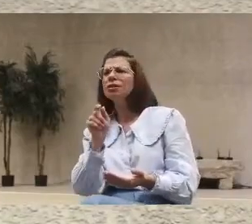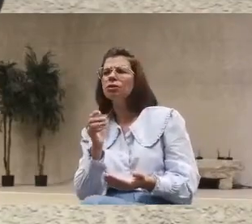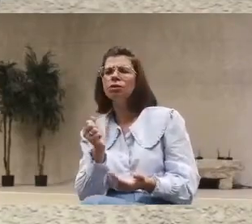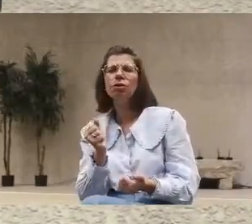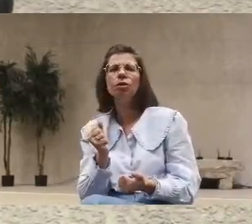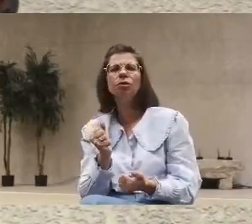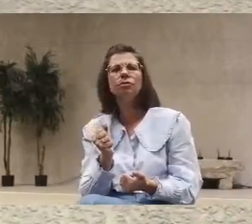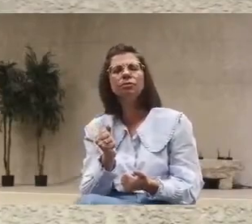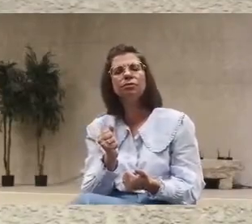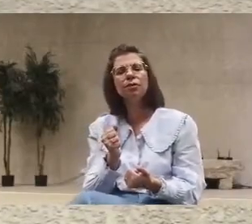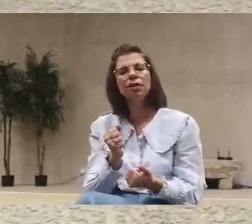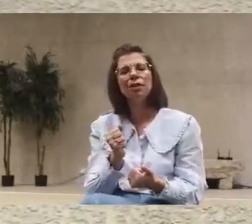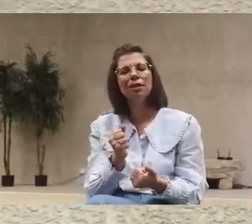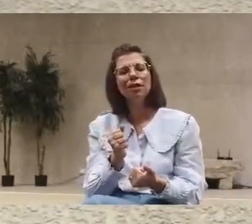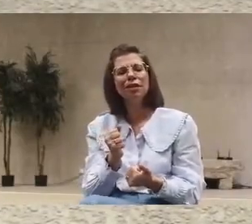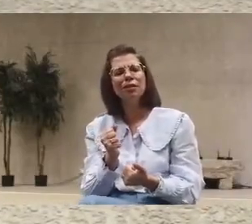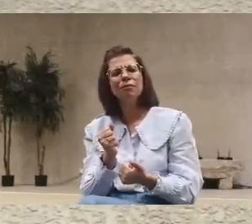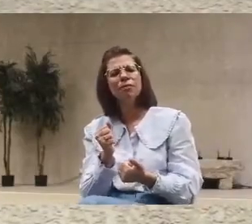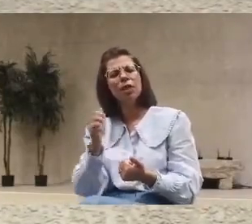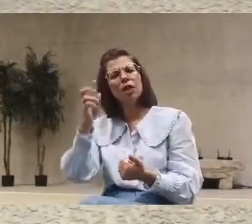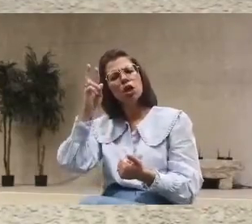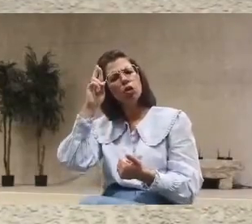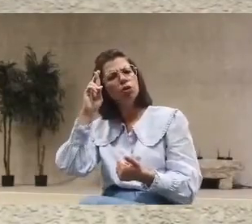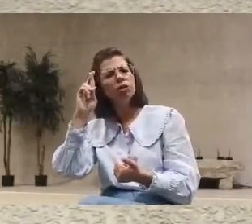Oui, ce n pas possible humainement parlant.